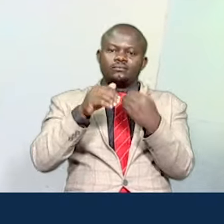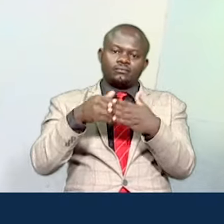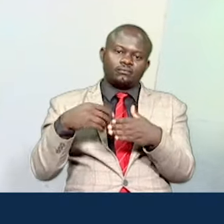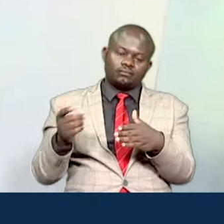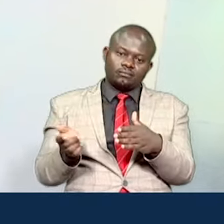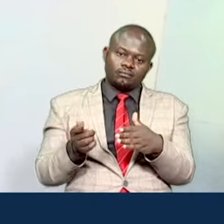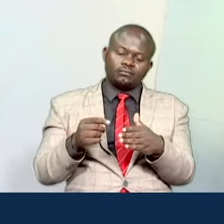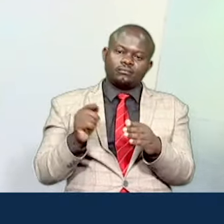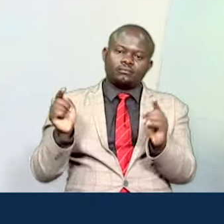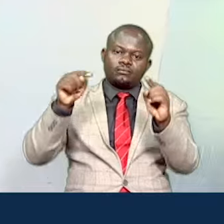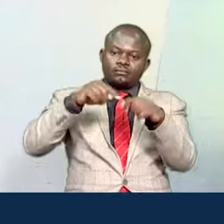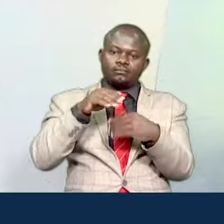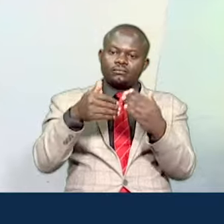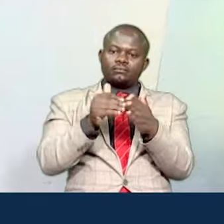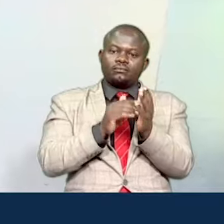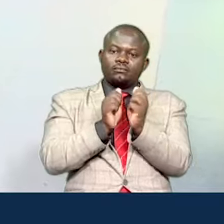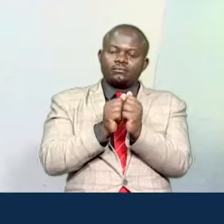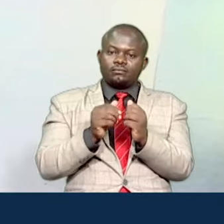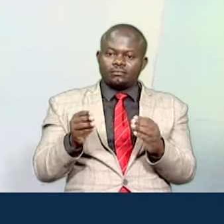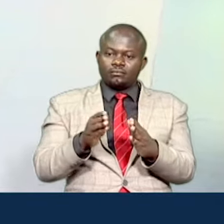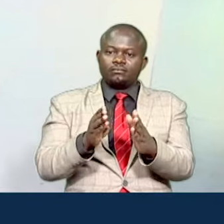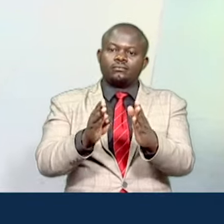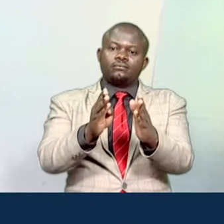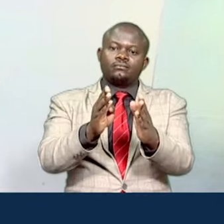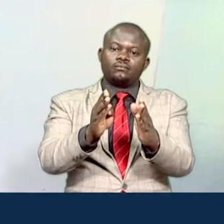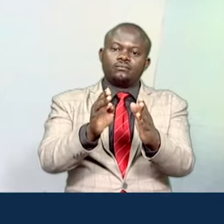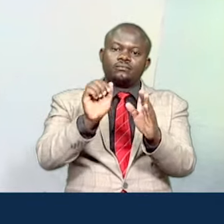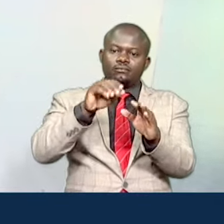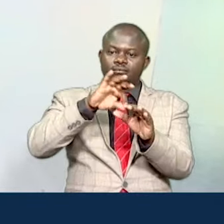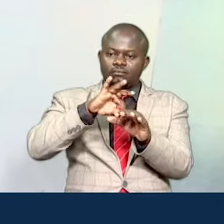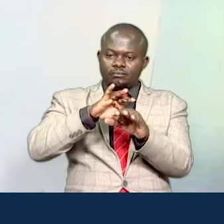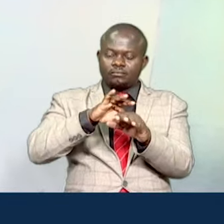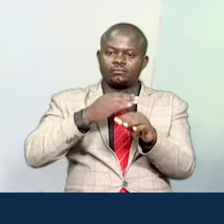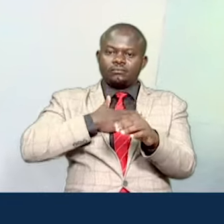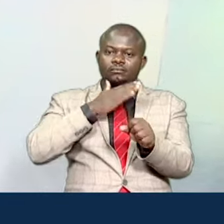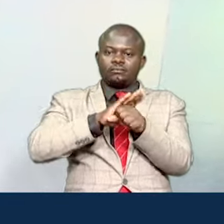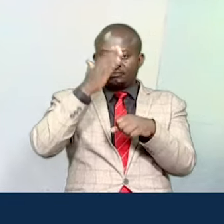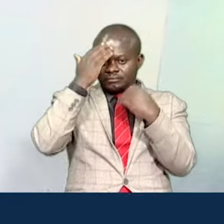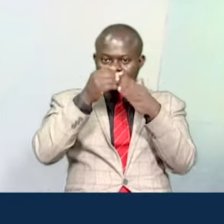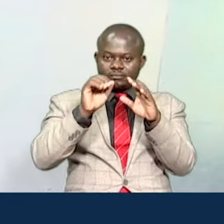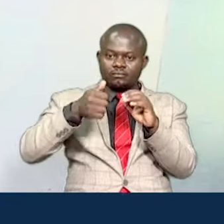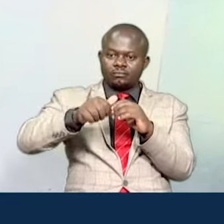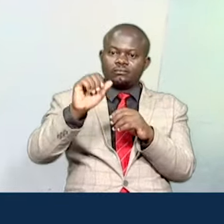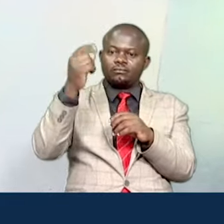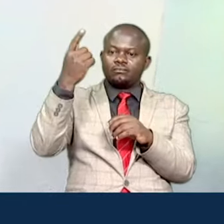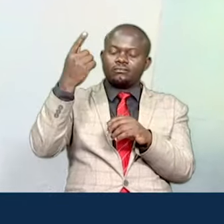baradusunika turaza baduha inzira tubasha gutora nishimye kuko ari nabwo bwa mbere nari mbikoze